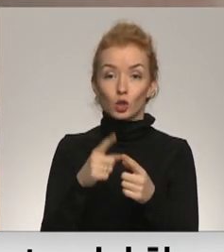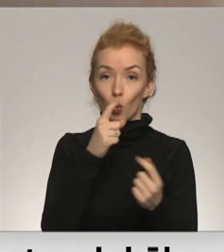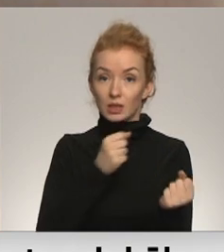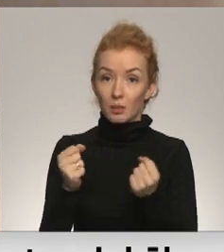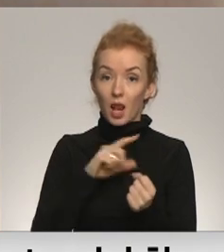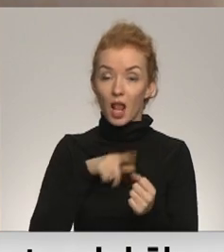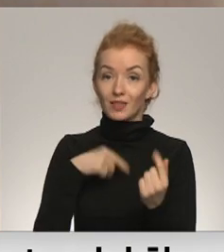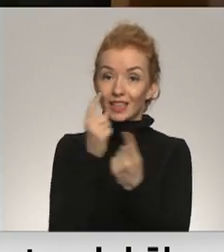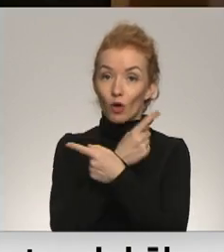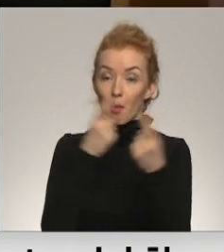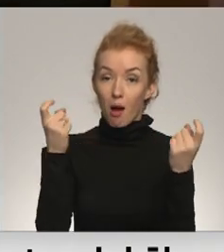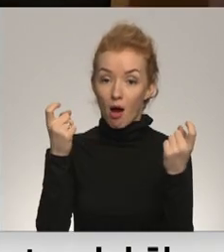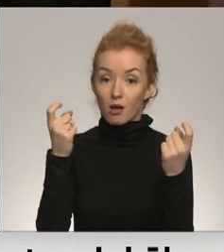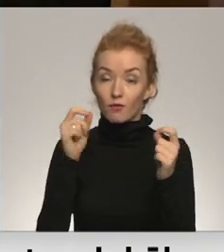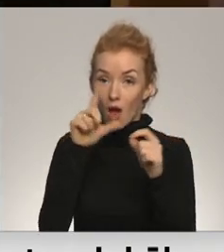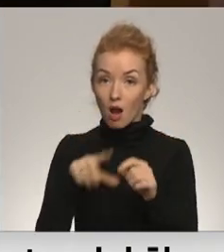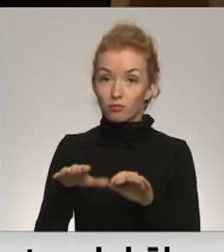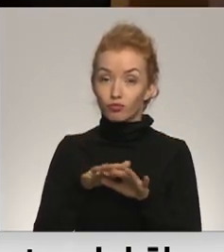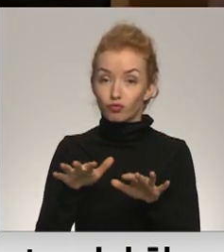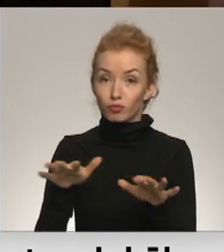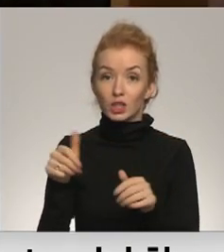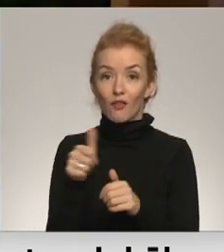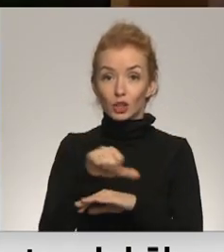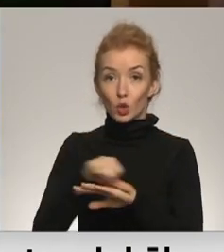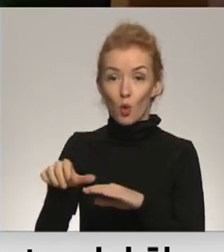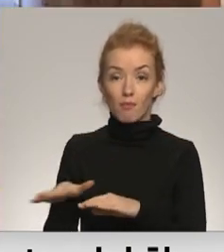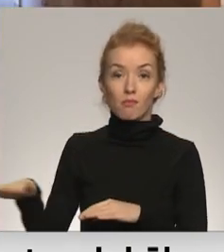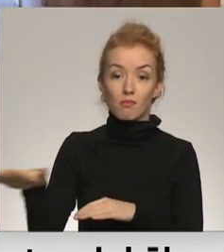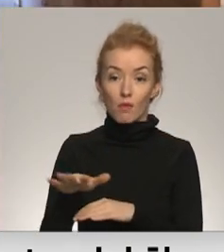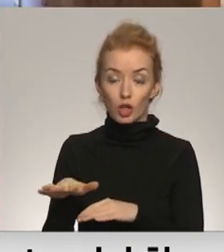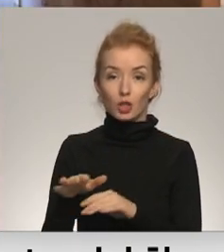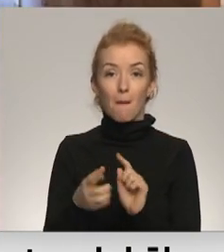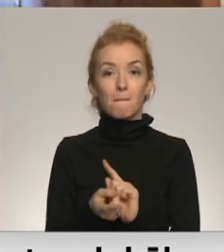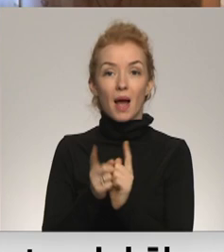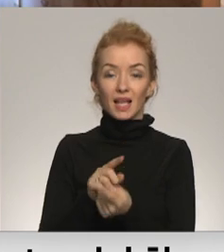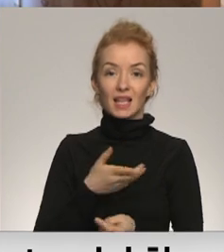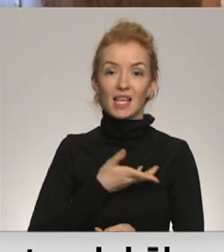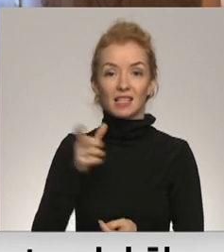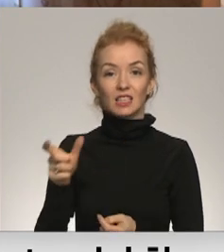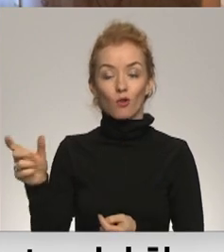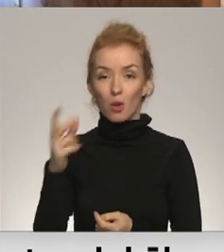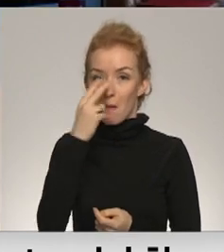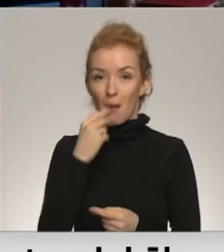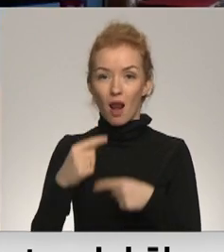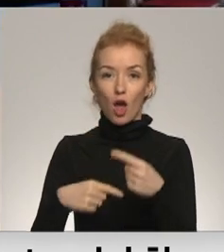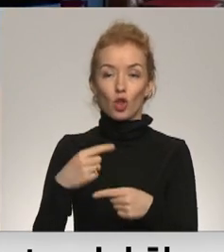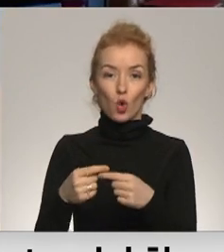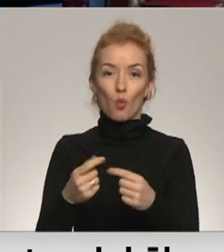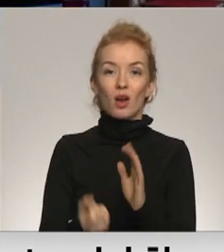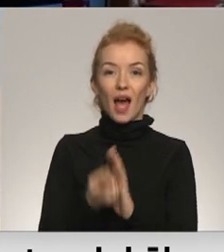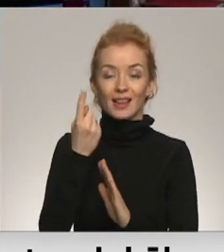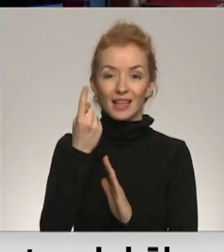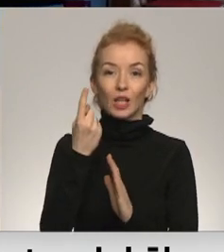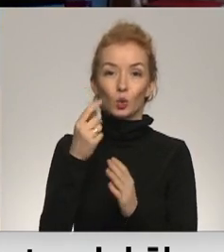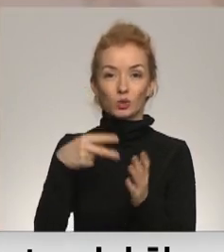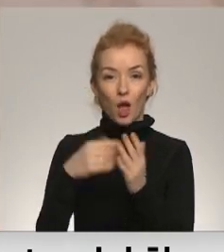Latvijas informatīvo telpu, jo īpaši pierobežas pagastos ir sasniegts, mainīt iedzīvotāju paradumu patērēt Latvijā radītu mediju